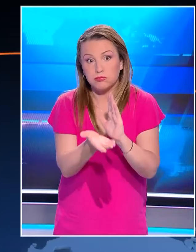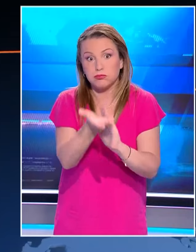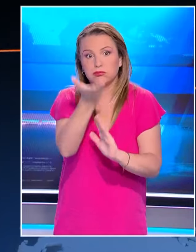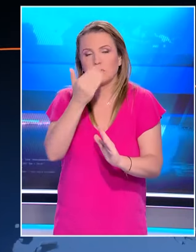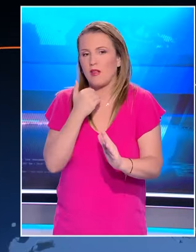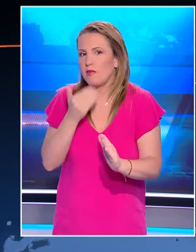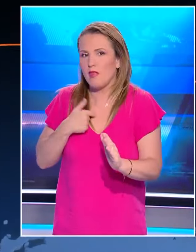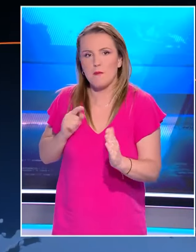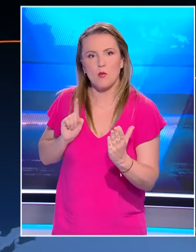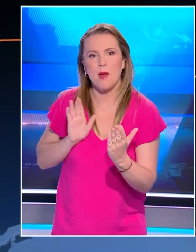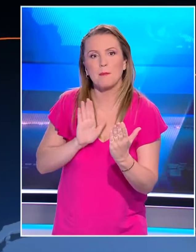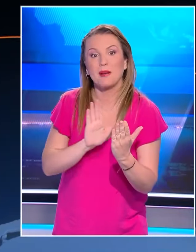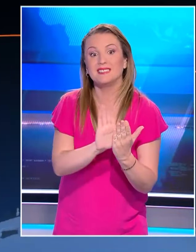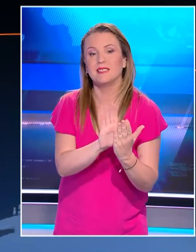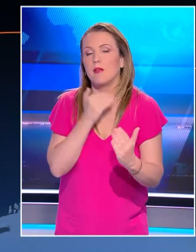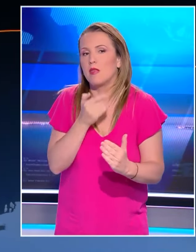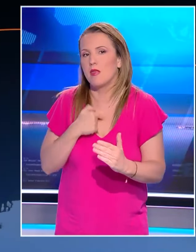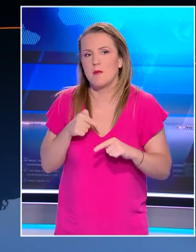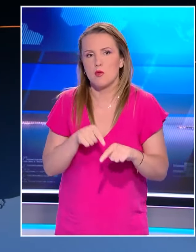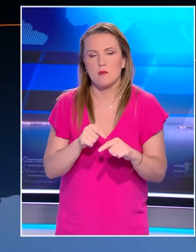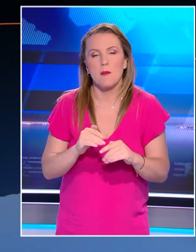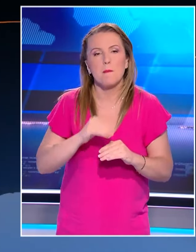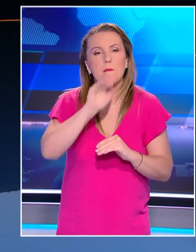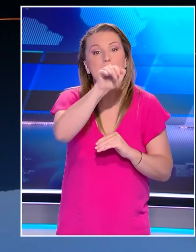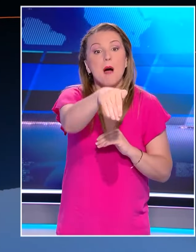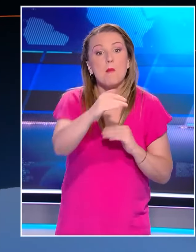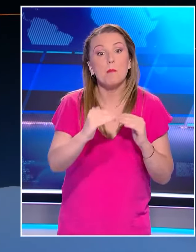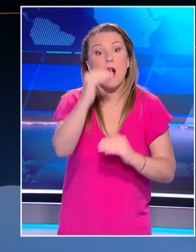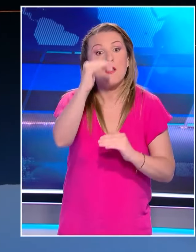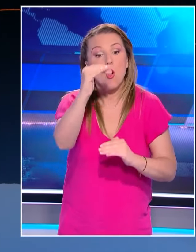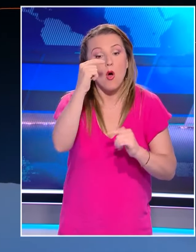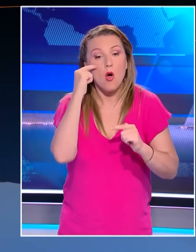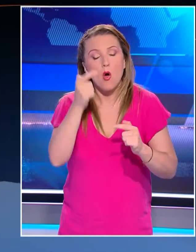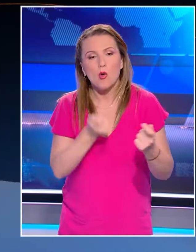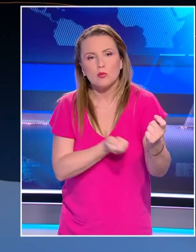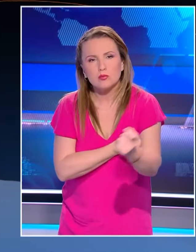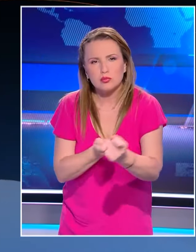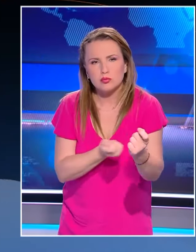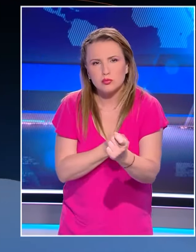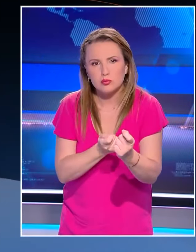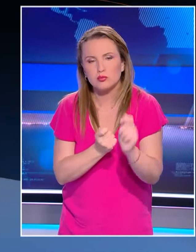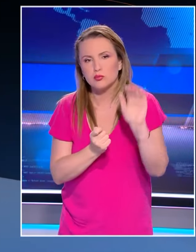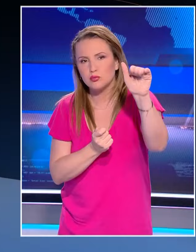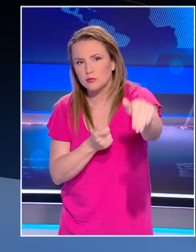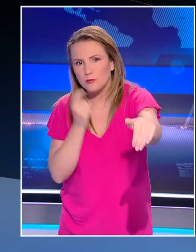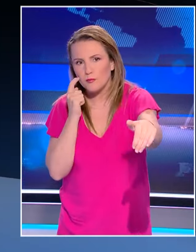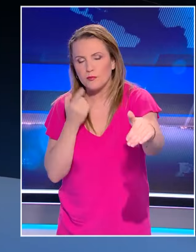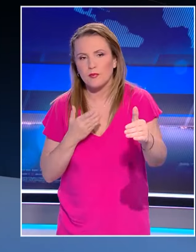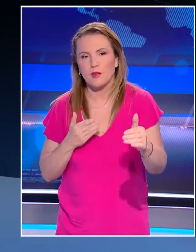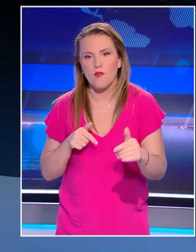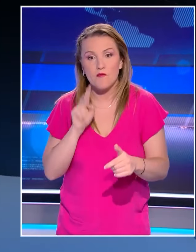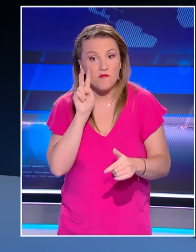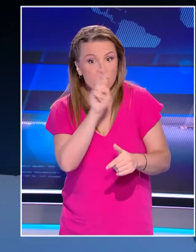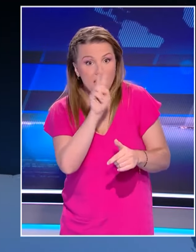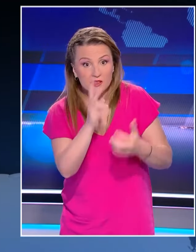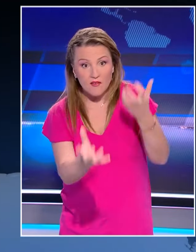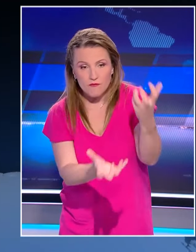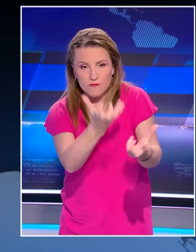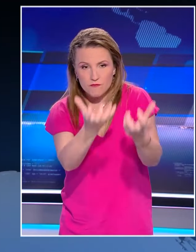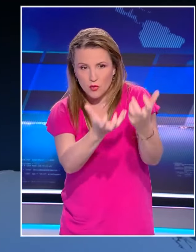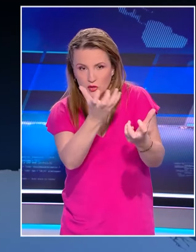να πλησιάσουμε. Τώρα έχει ξεκινήσει και στο πάνω μέρος του εργοστασίου η κατάσβεση. και στο πάνω που μπορείτε να δείτε αυτή τη